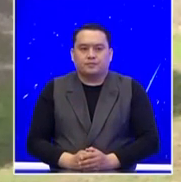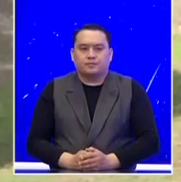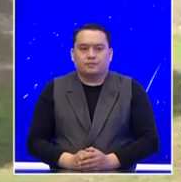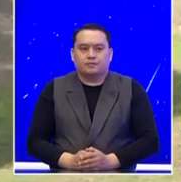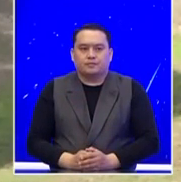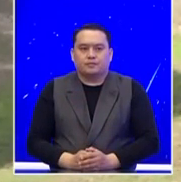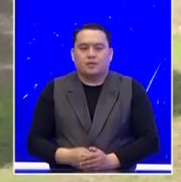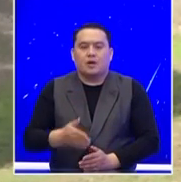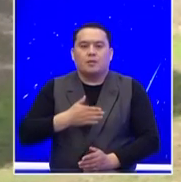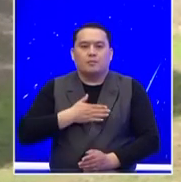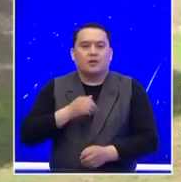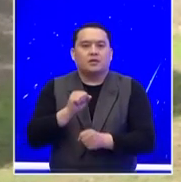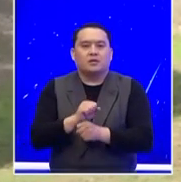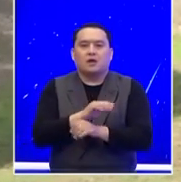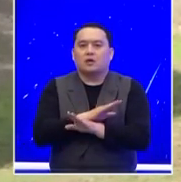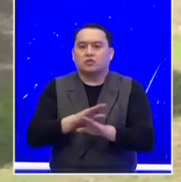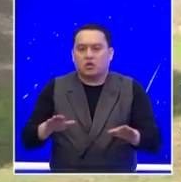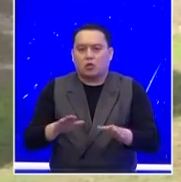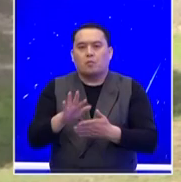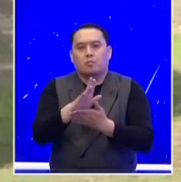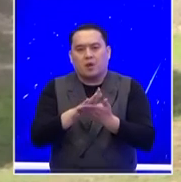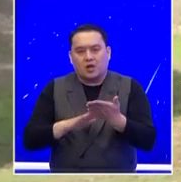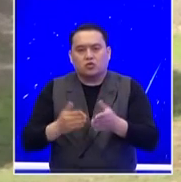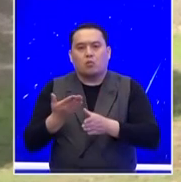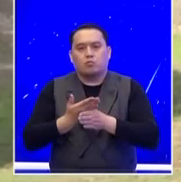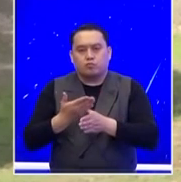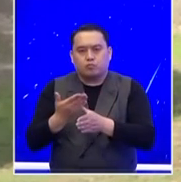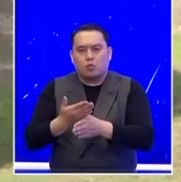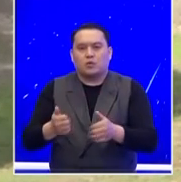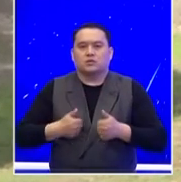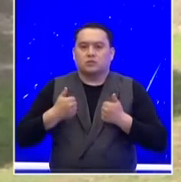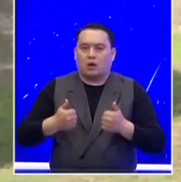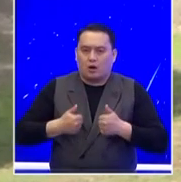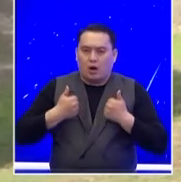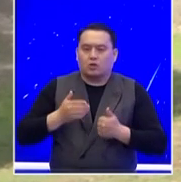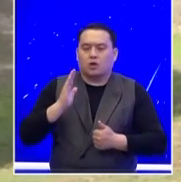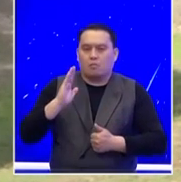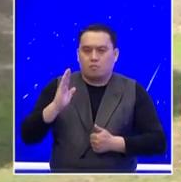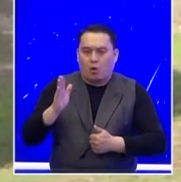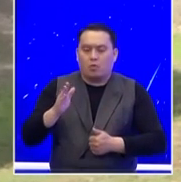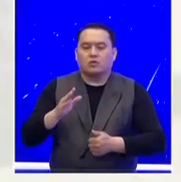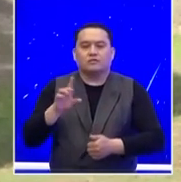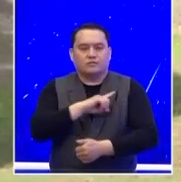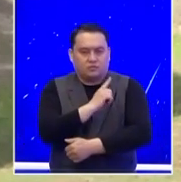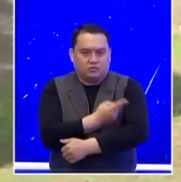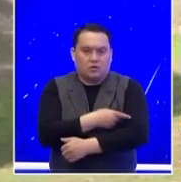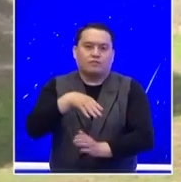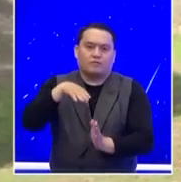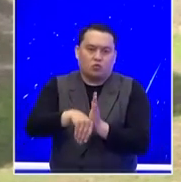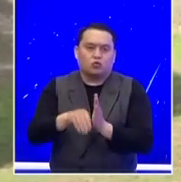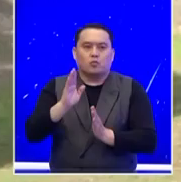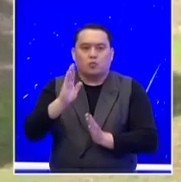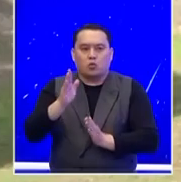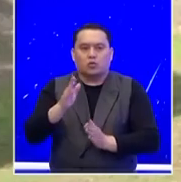не остановимся. Это не последнее. И в будущем мы будем стараться помогать. В силе своих возможностей мы выполняем